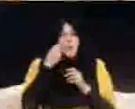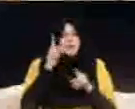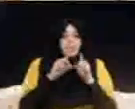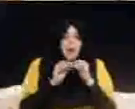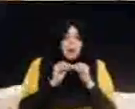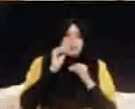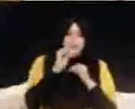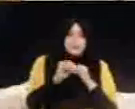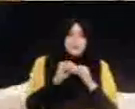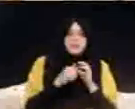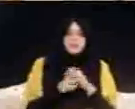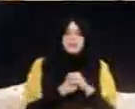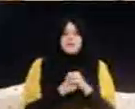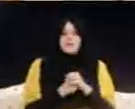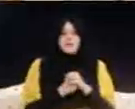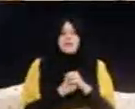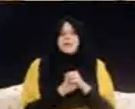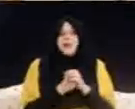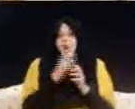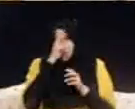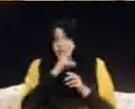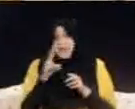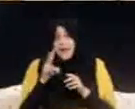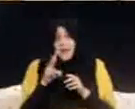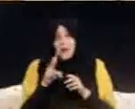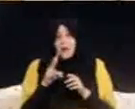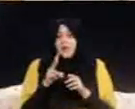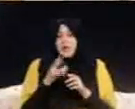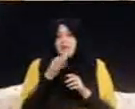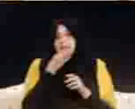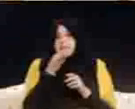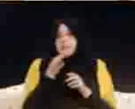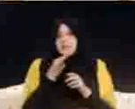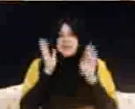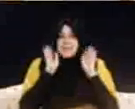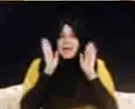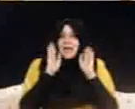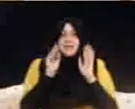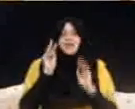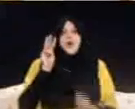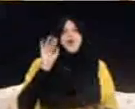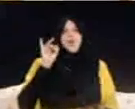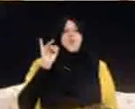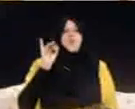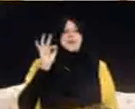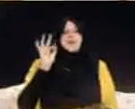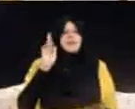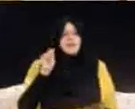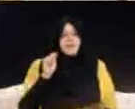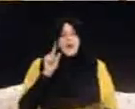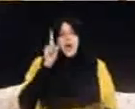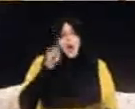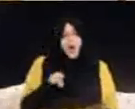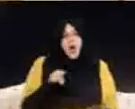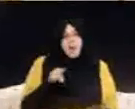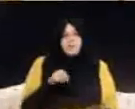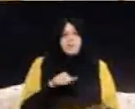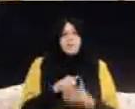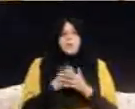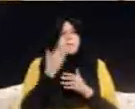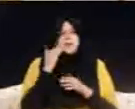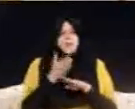يعني العبرة بالغالب. الآن صلاة الوتر أنت راك اجتهدتي، تستيقظين قبل الفجر بساعة